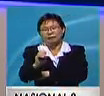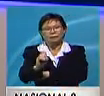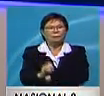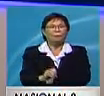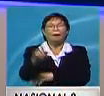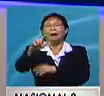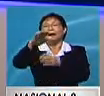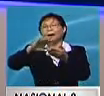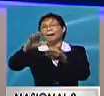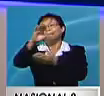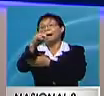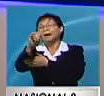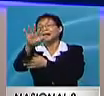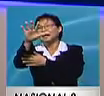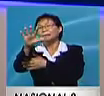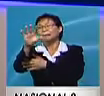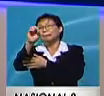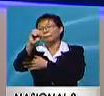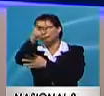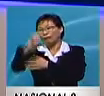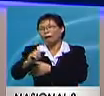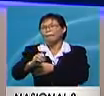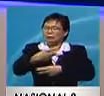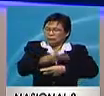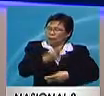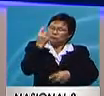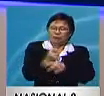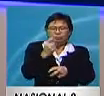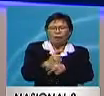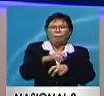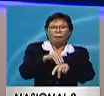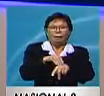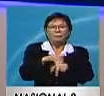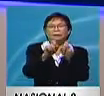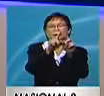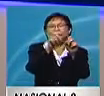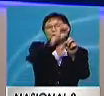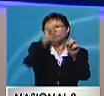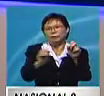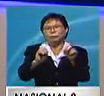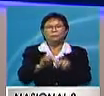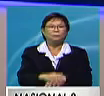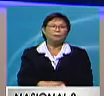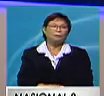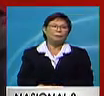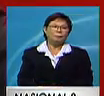Baki 50% lagi pencarum pula memilih untuk mengekalkan caruman pada kadar 11%.